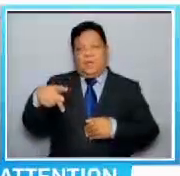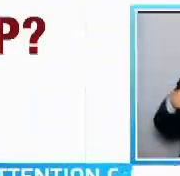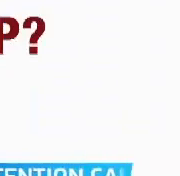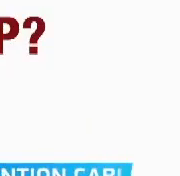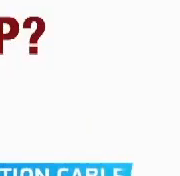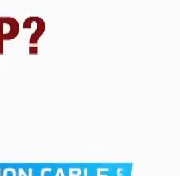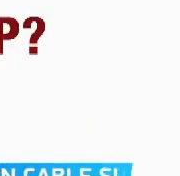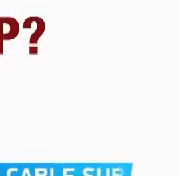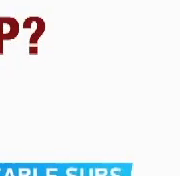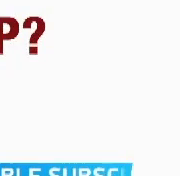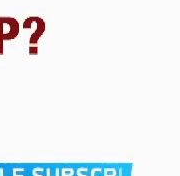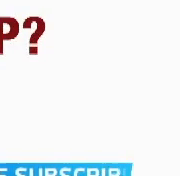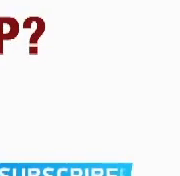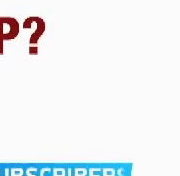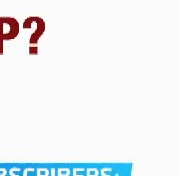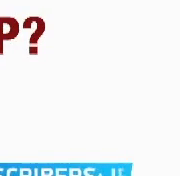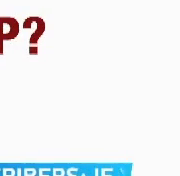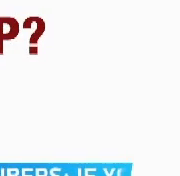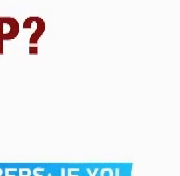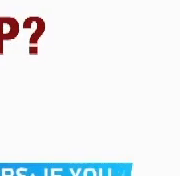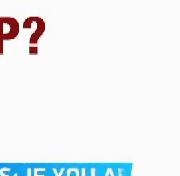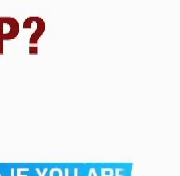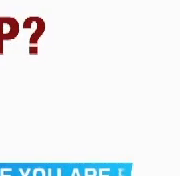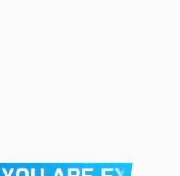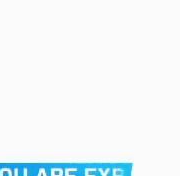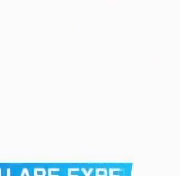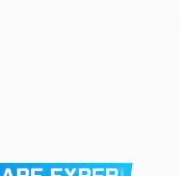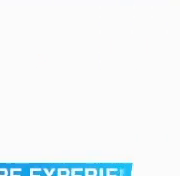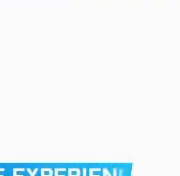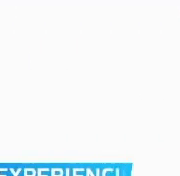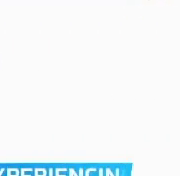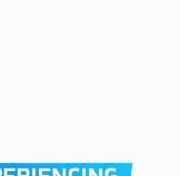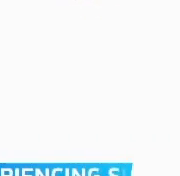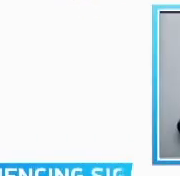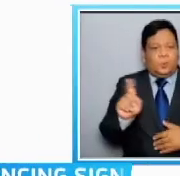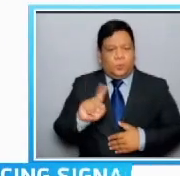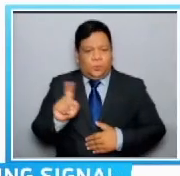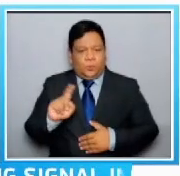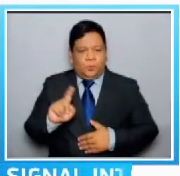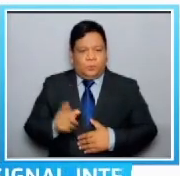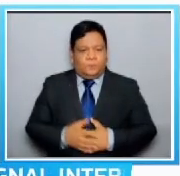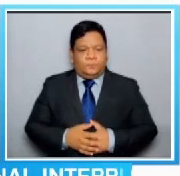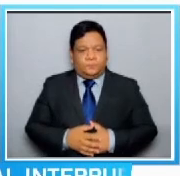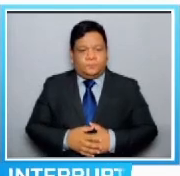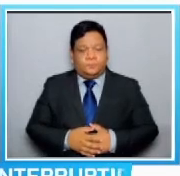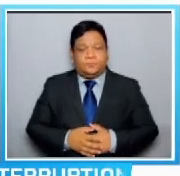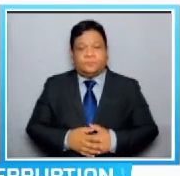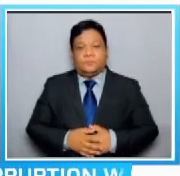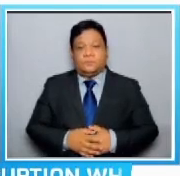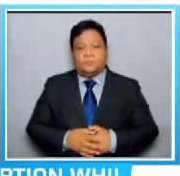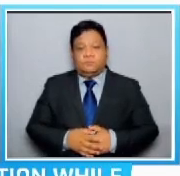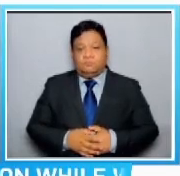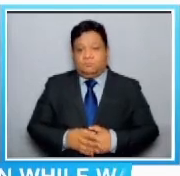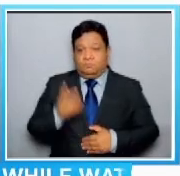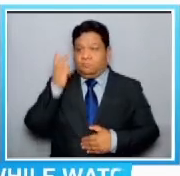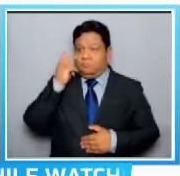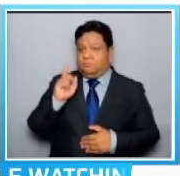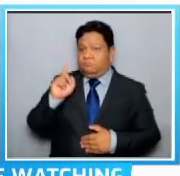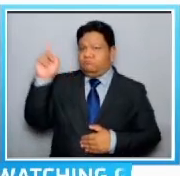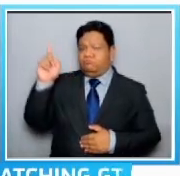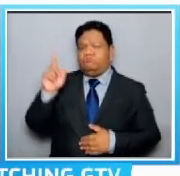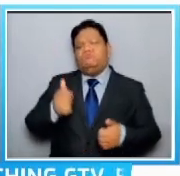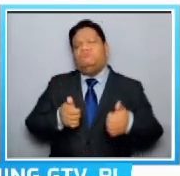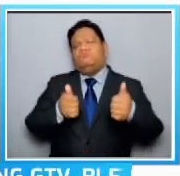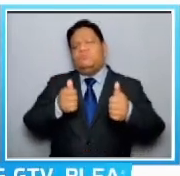kaya ang masasabi rito ng ating mga kababayan? Pabor daw si Tekna Zenith dahil pahirap daw ito sa